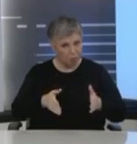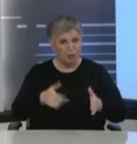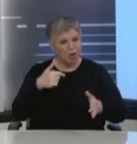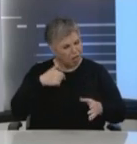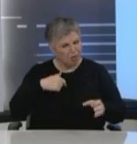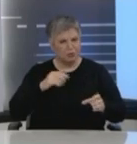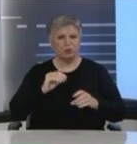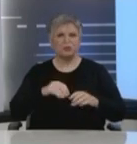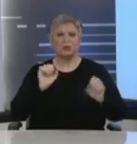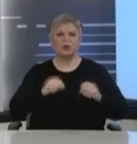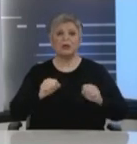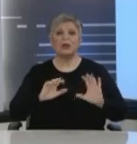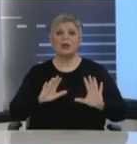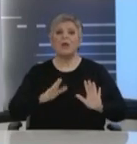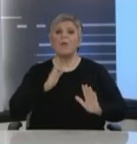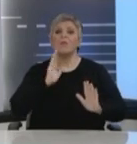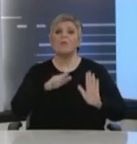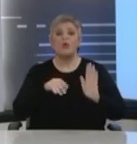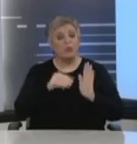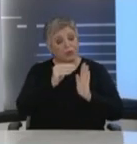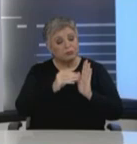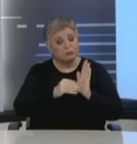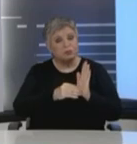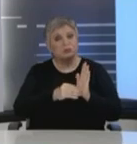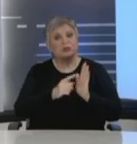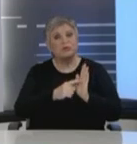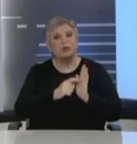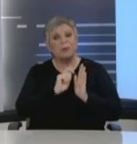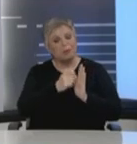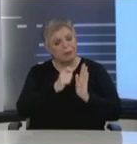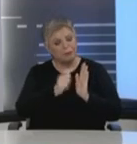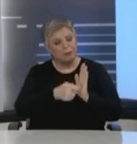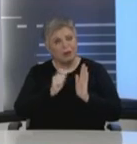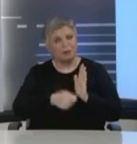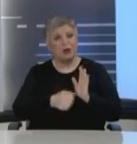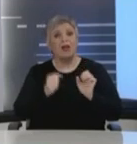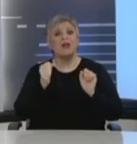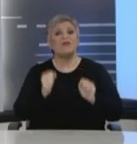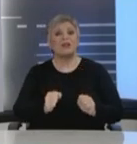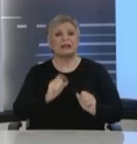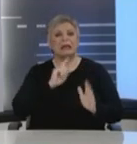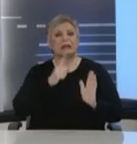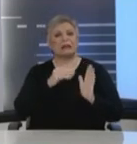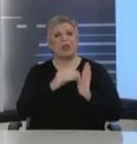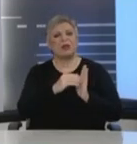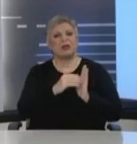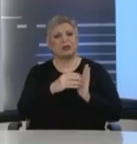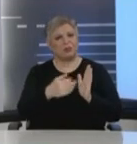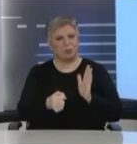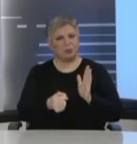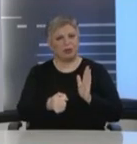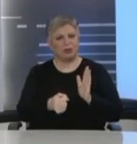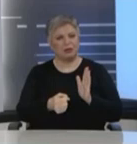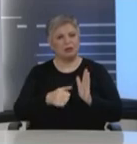μήνυα αναθεώρηση σε βασικές διατάξεις, αυτές δηλαδή που έχει